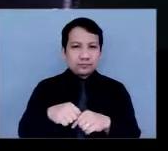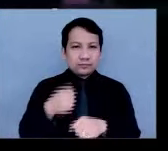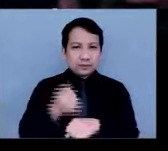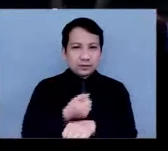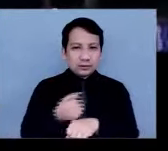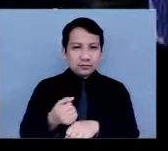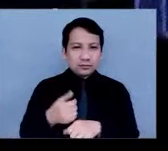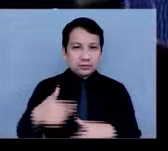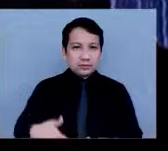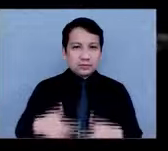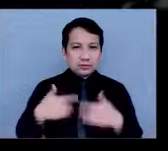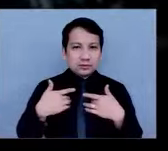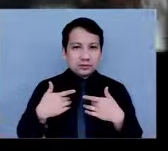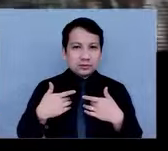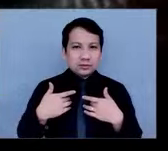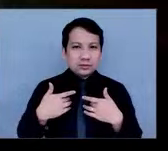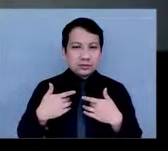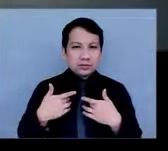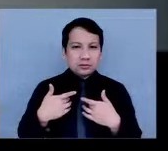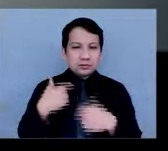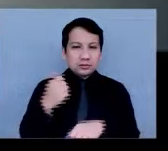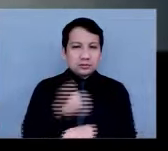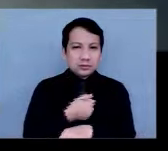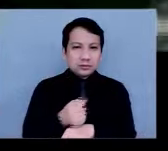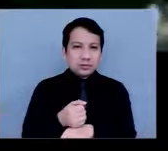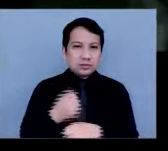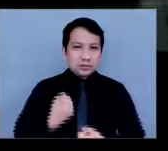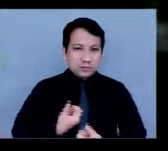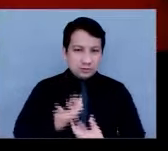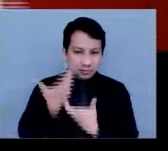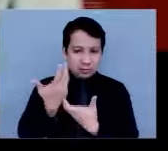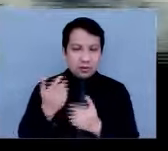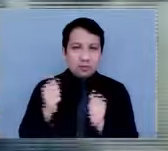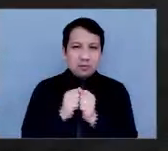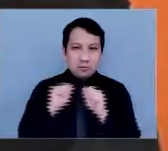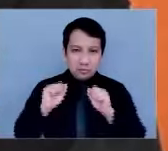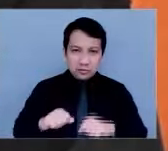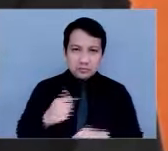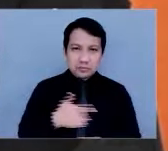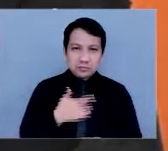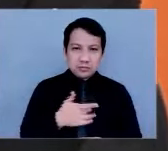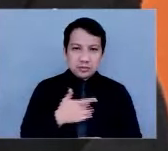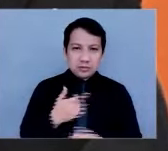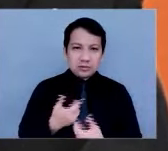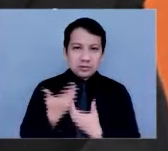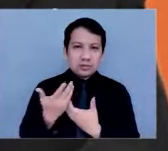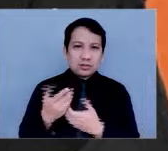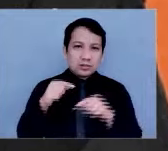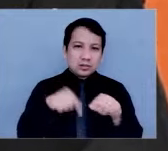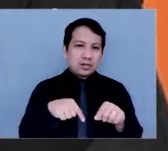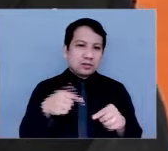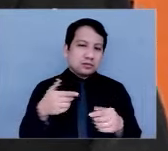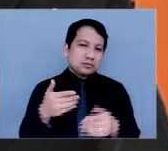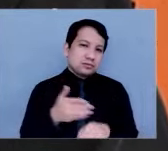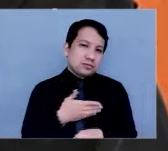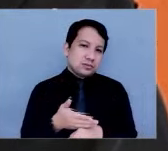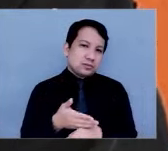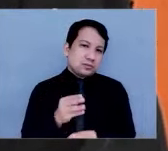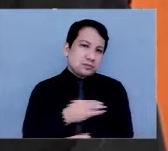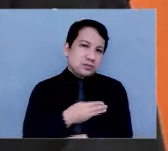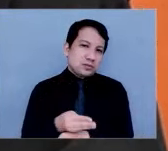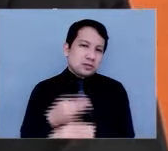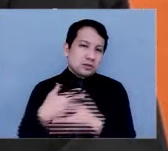ang kanyang new song. Gusto ko lang po i-express talaga kung ano yung na-feel ko para dito sa, syempre sa music na i-release